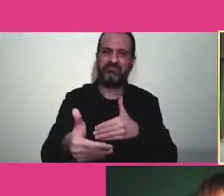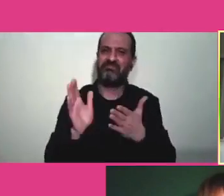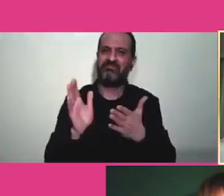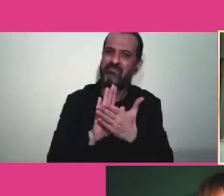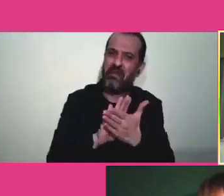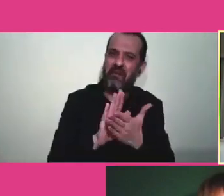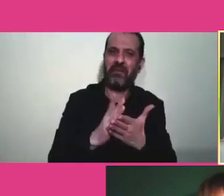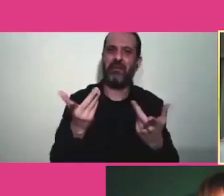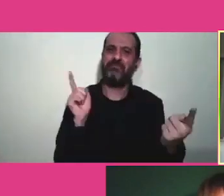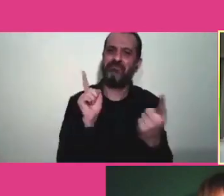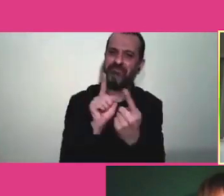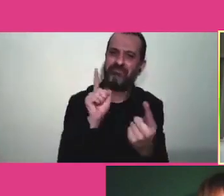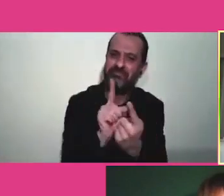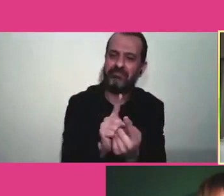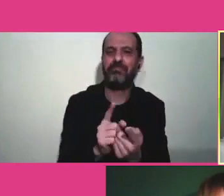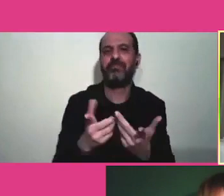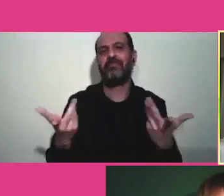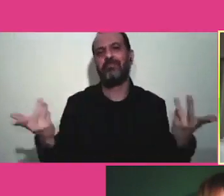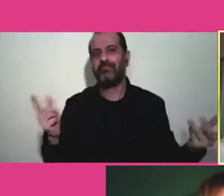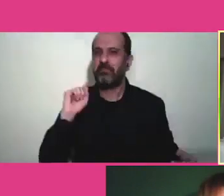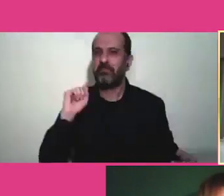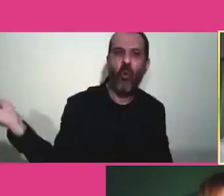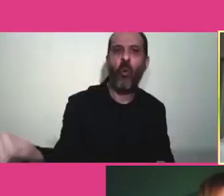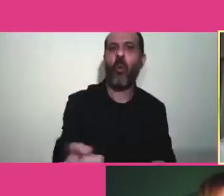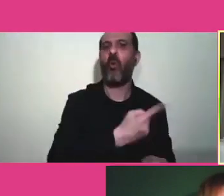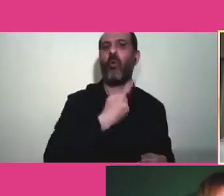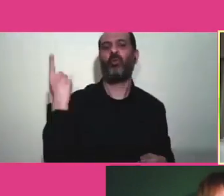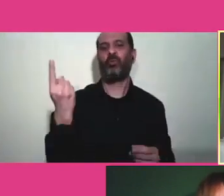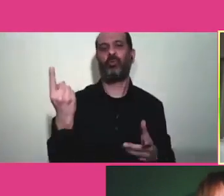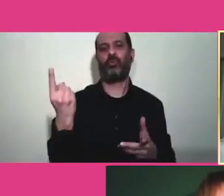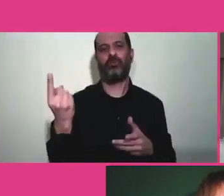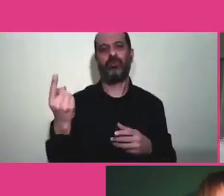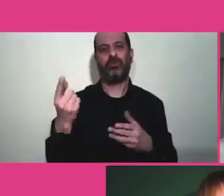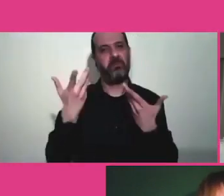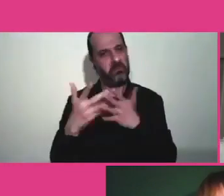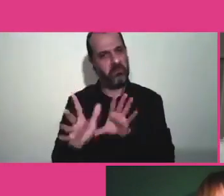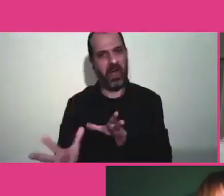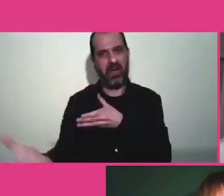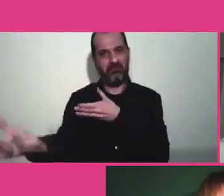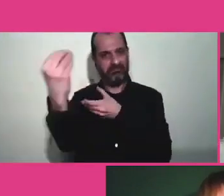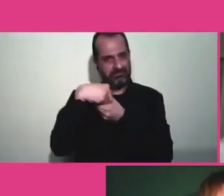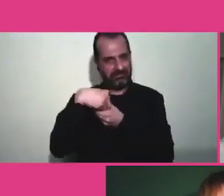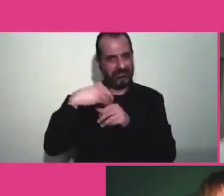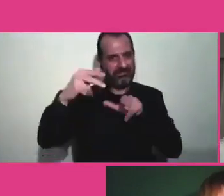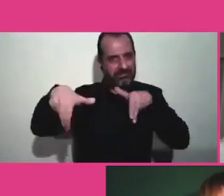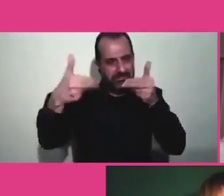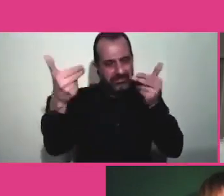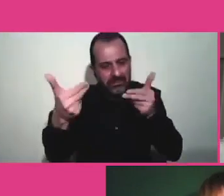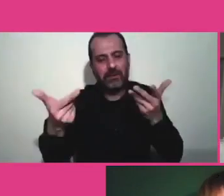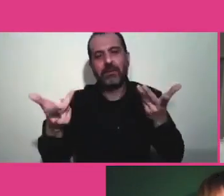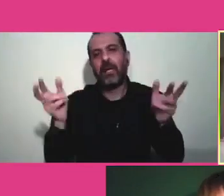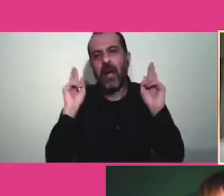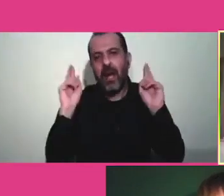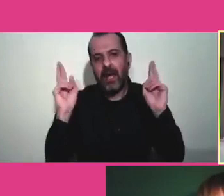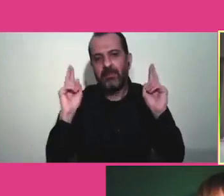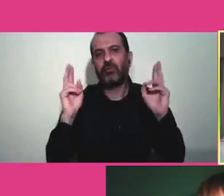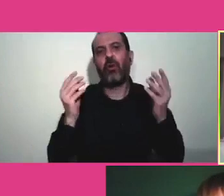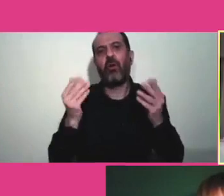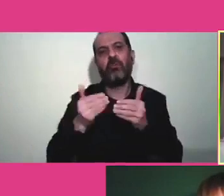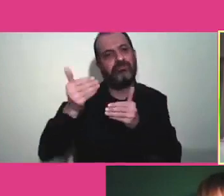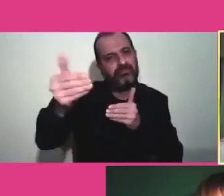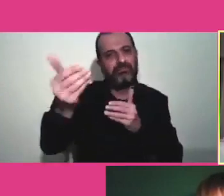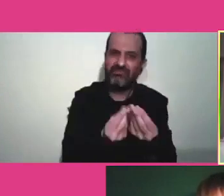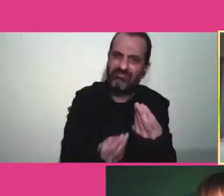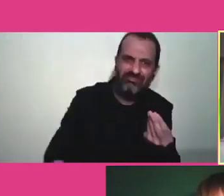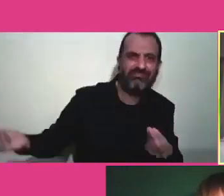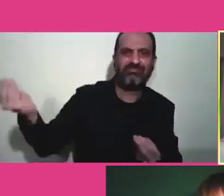Και με όλους εσάς που ήσασταν σήμερα εδώ κοντά μας, να ευχηθώ τα καλύτερα και